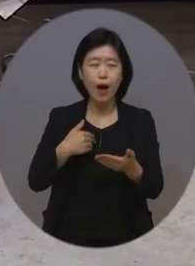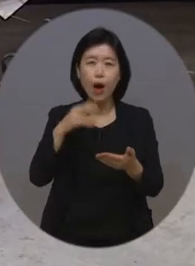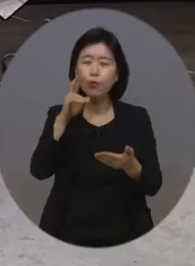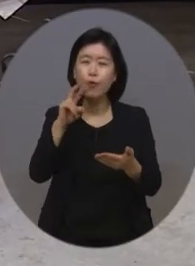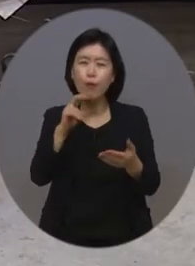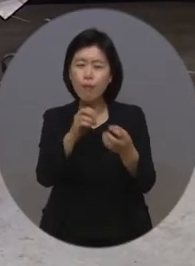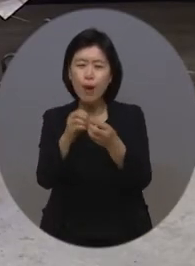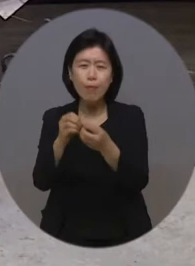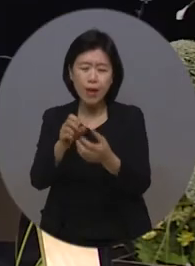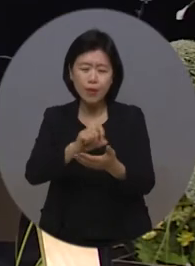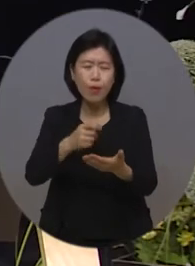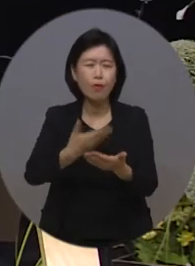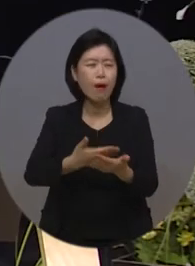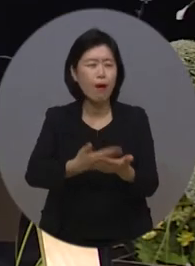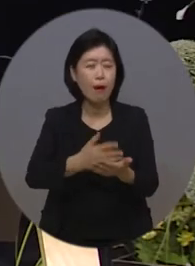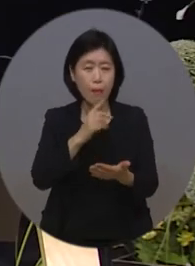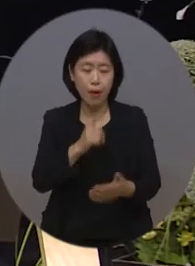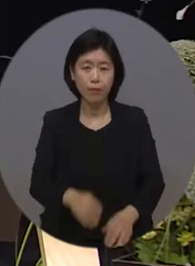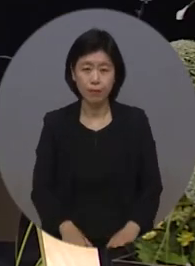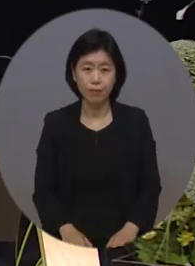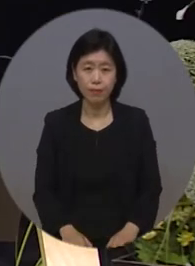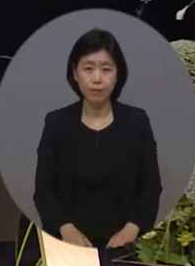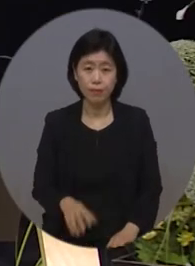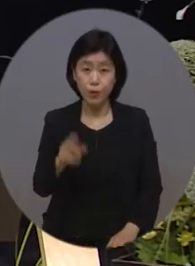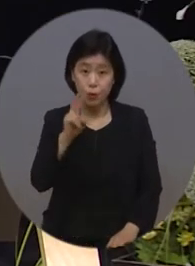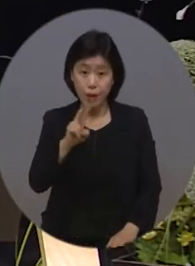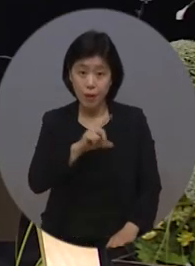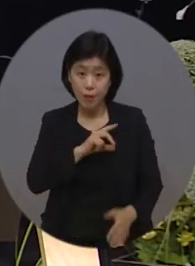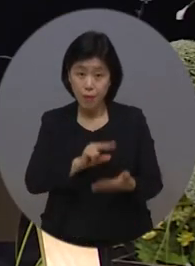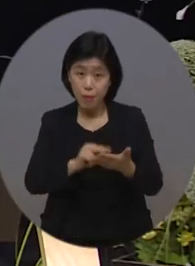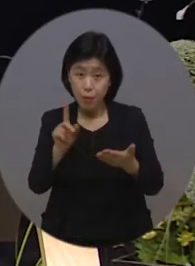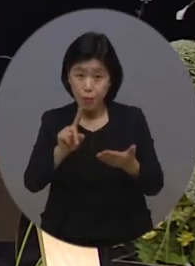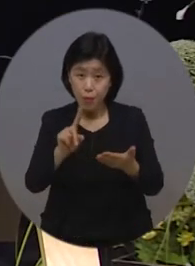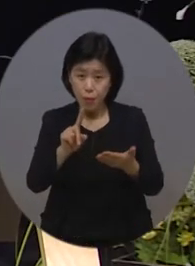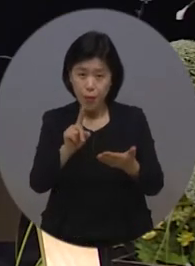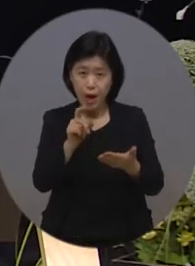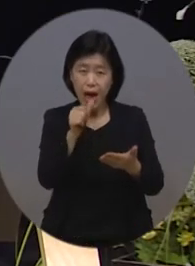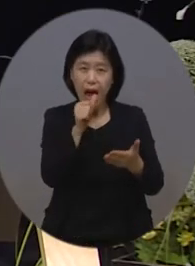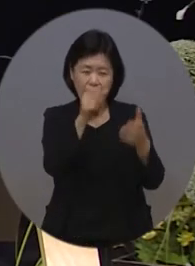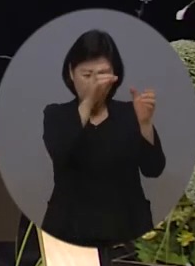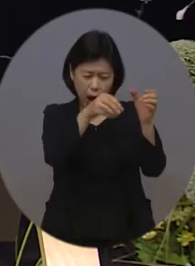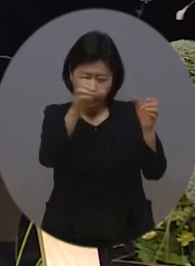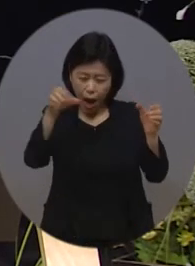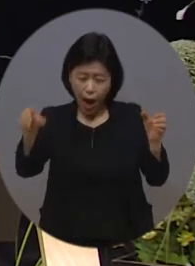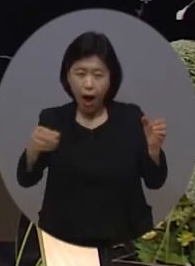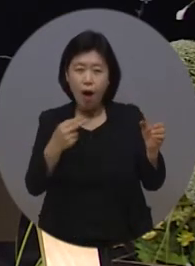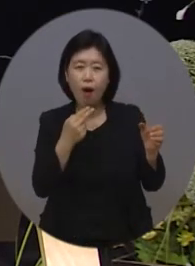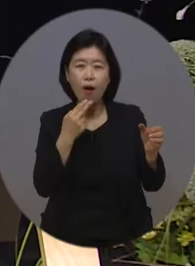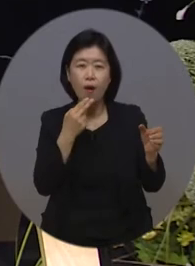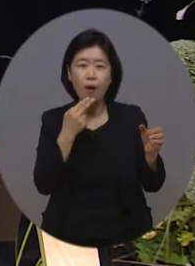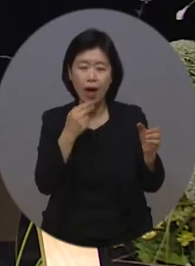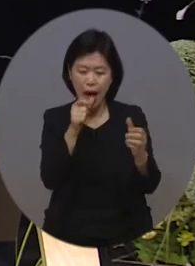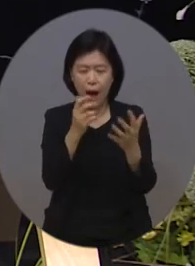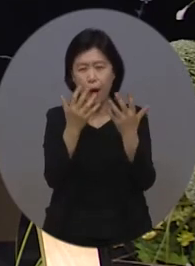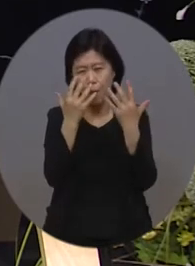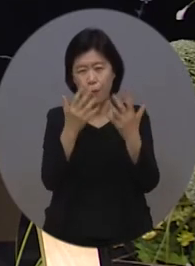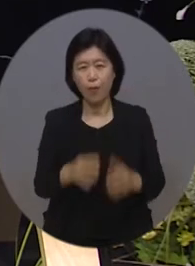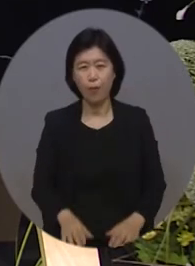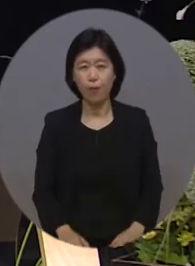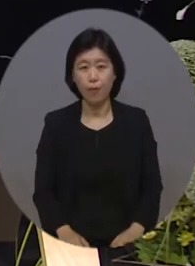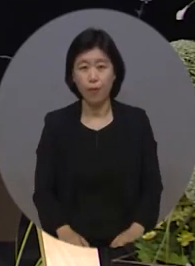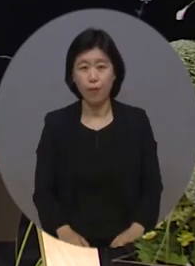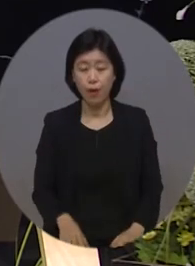중학생 때였습니다. 장사 없는 감옥이란 노래였습니다. 이 노래를 들으면 저를 대신